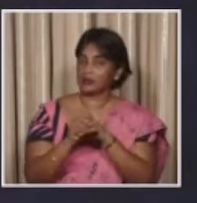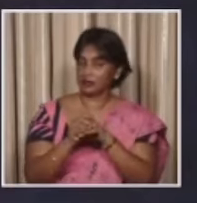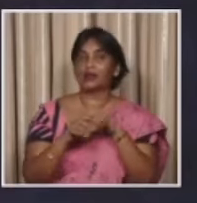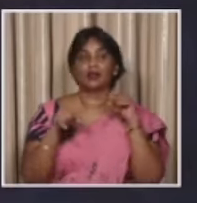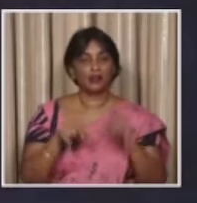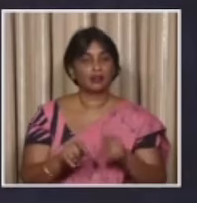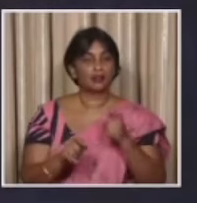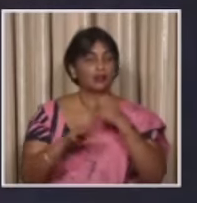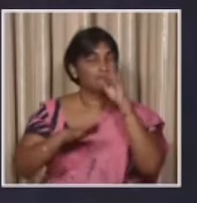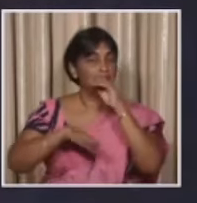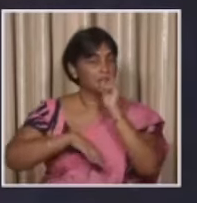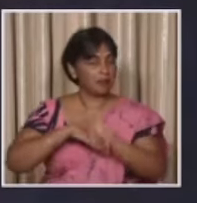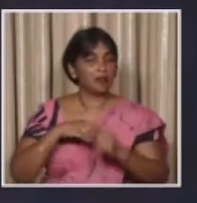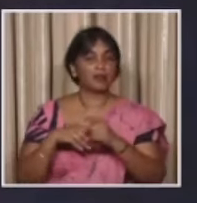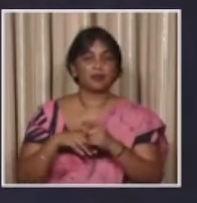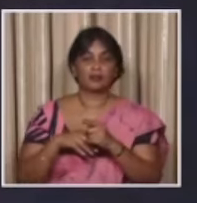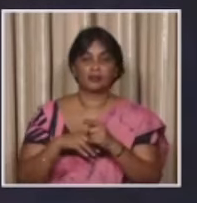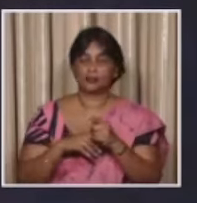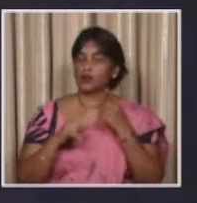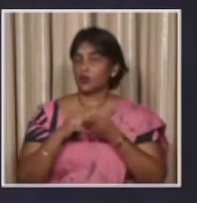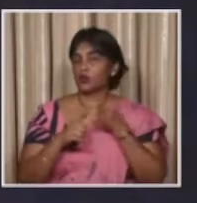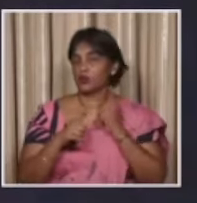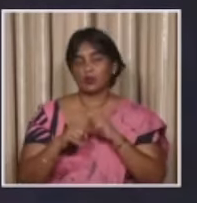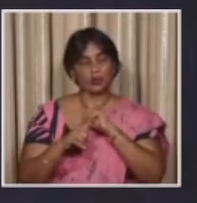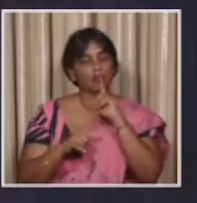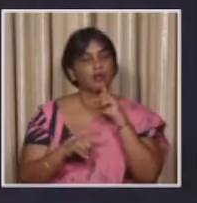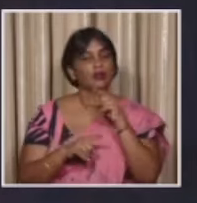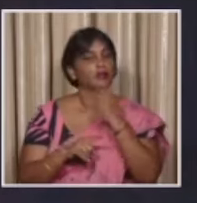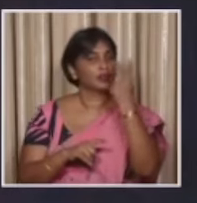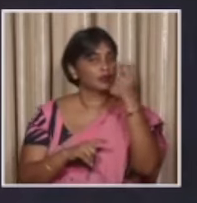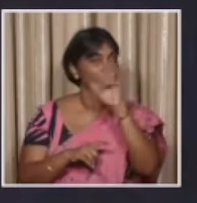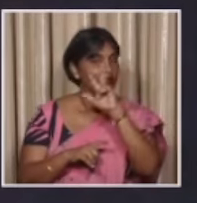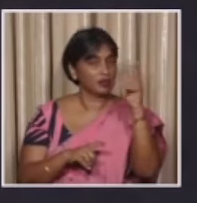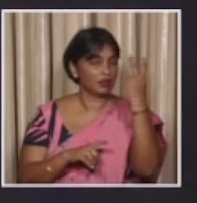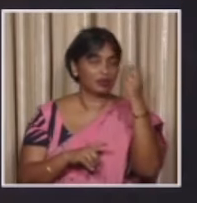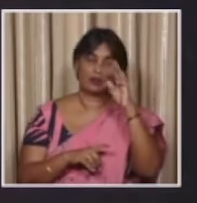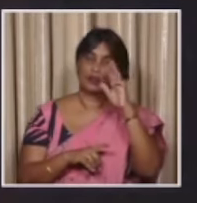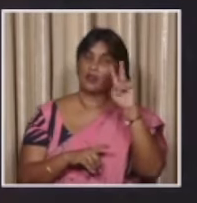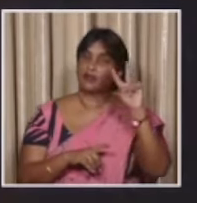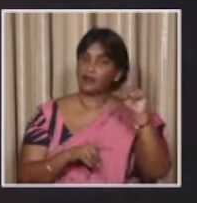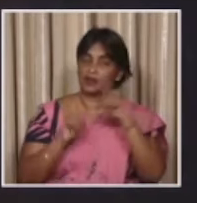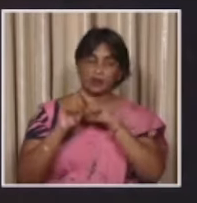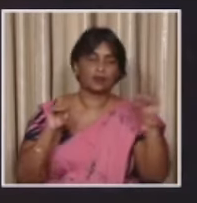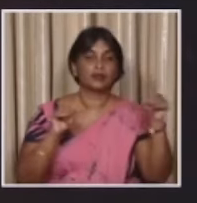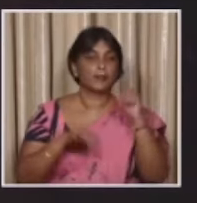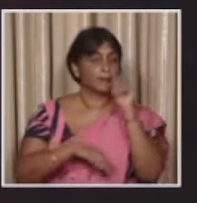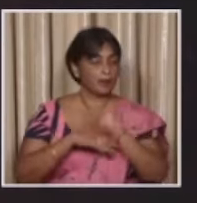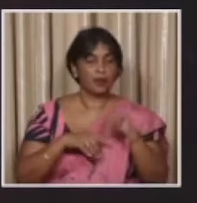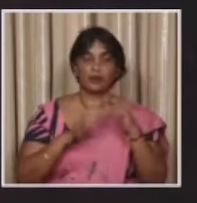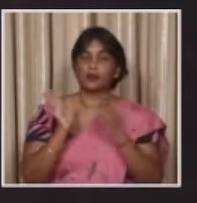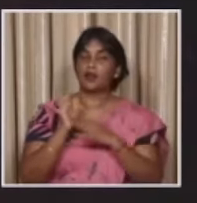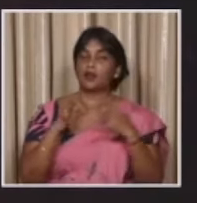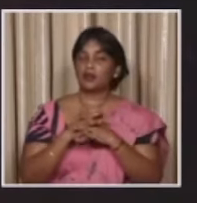මේ ජනන සැලසුමක් 2000 මම උදාහරණයක් විදිහට කියන්නම්. 2010 2021 ජනන සැලසුම අනුව